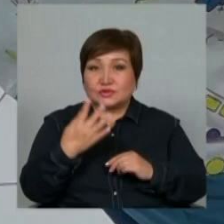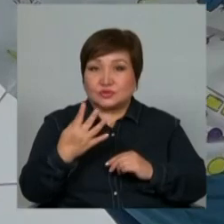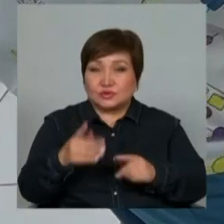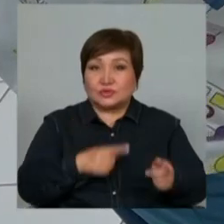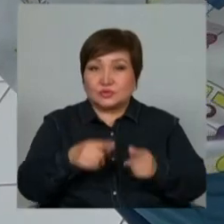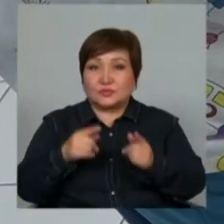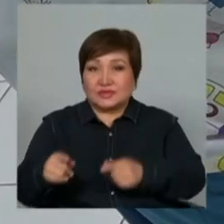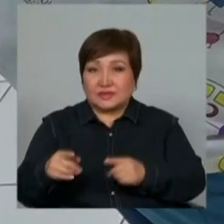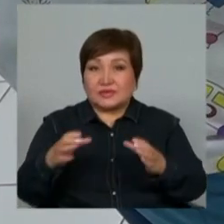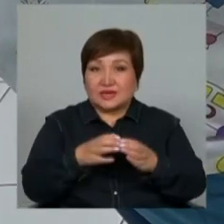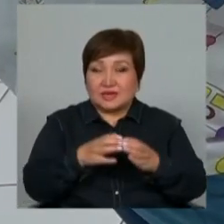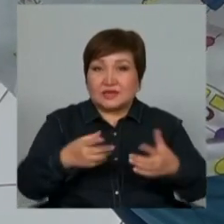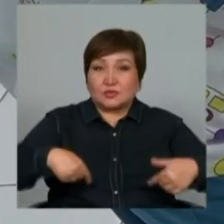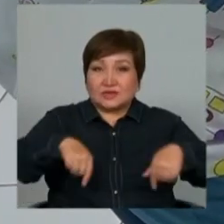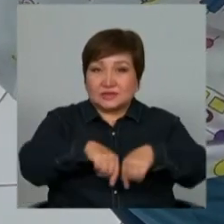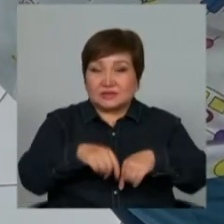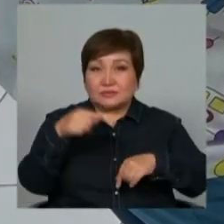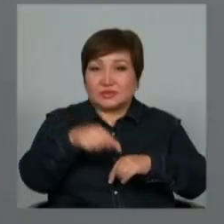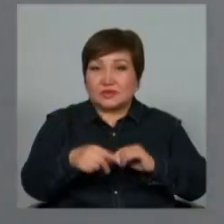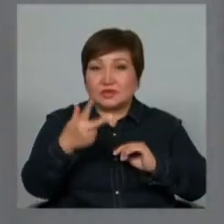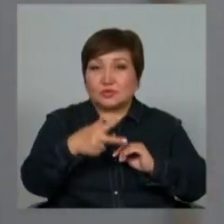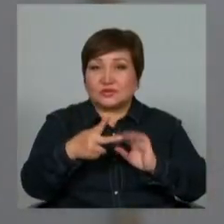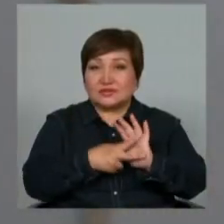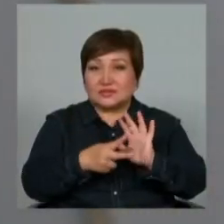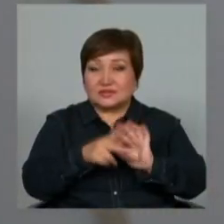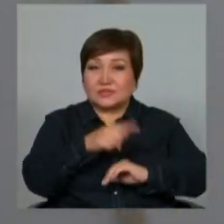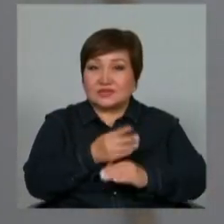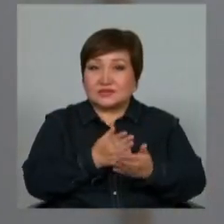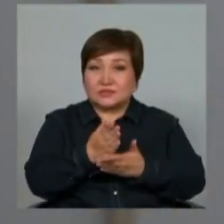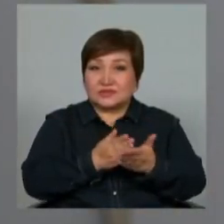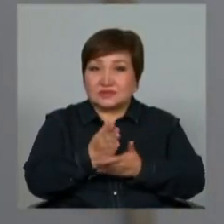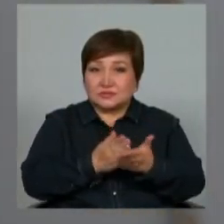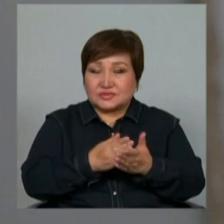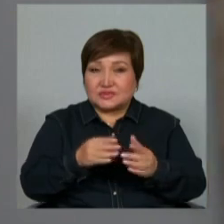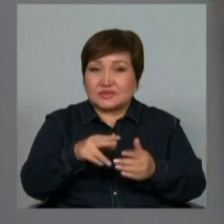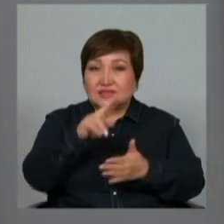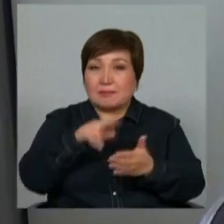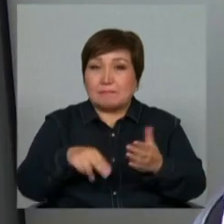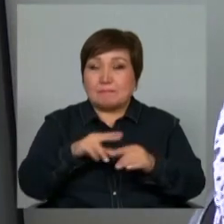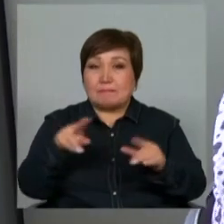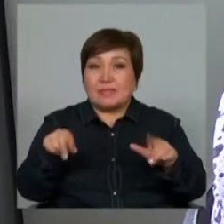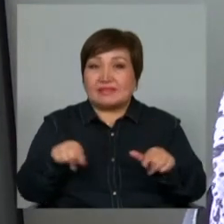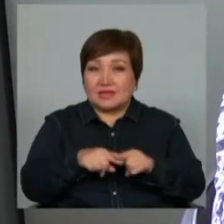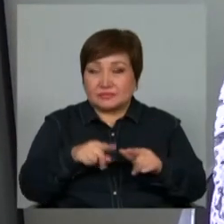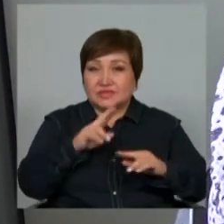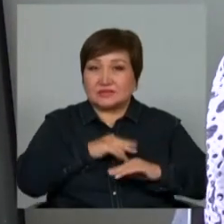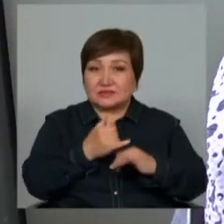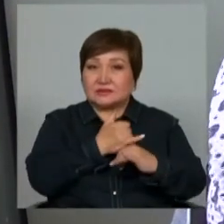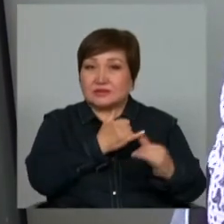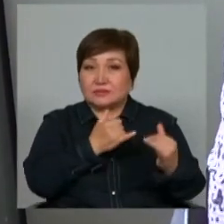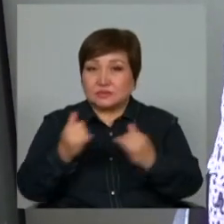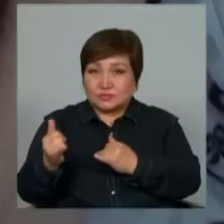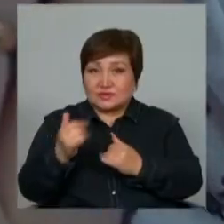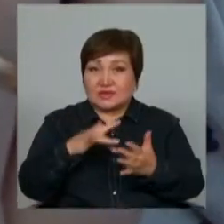бригадасы ұйымдастырылған. 1038 медицина қызметкері ауысымен пациенттерге қызмет көрсетеді. Қала имамдары да тұрғындарды